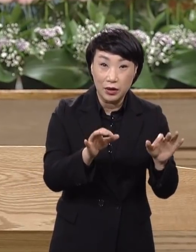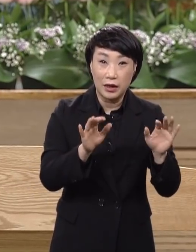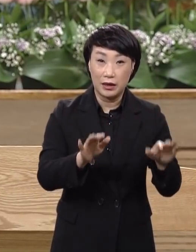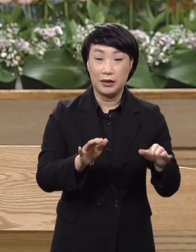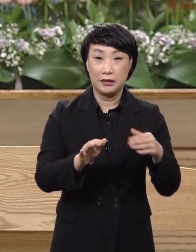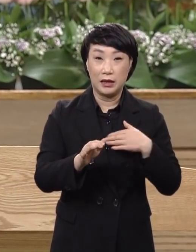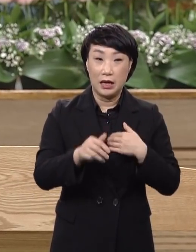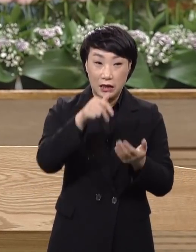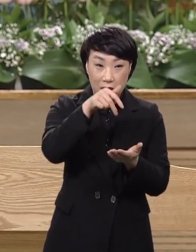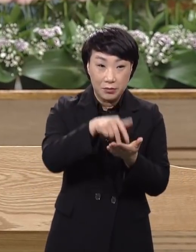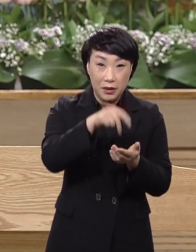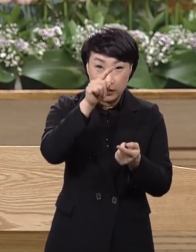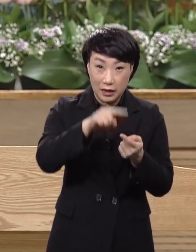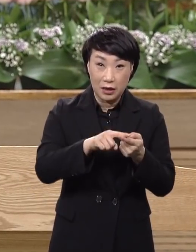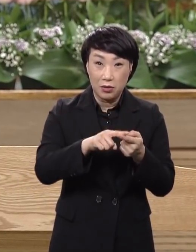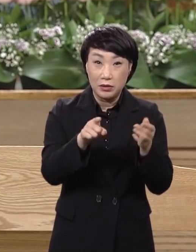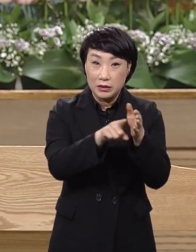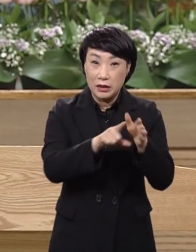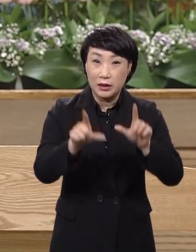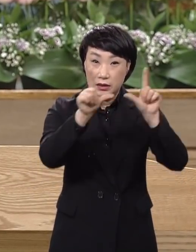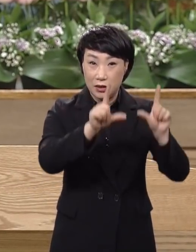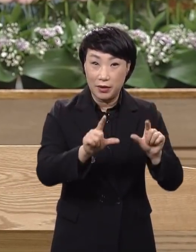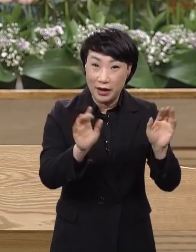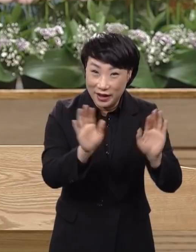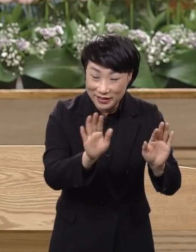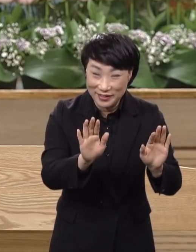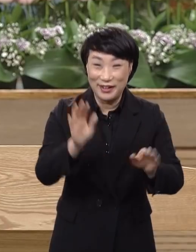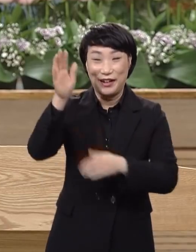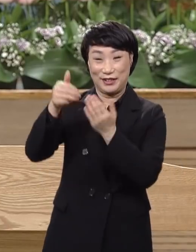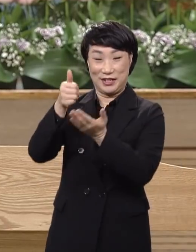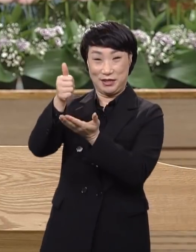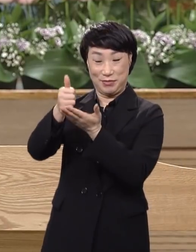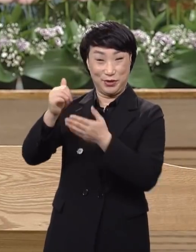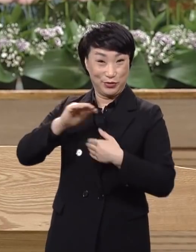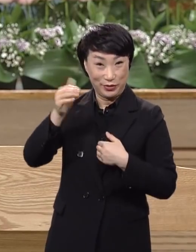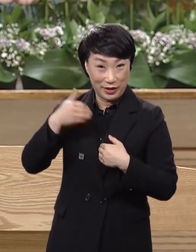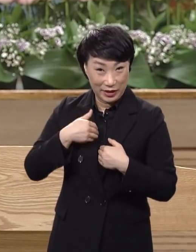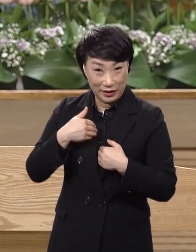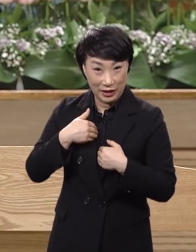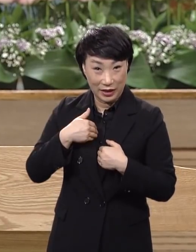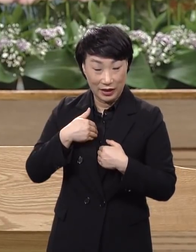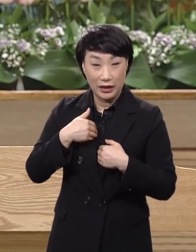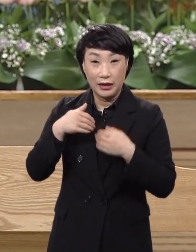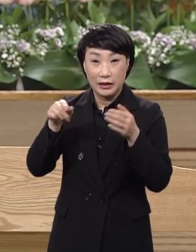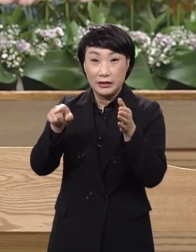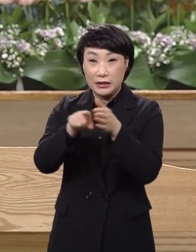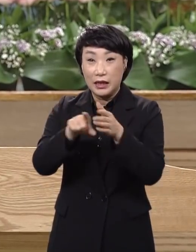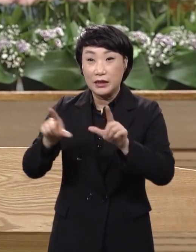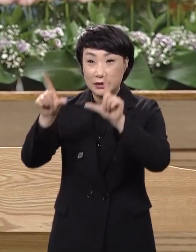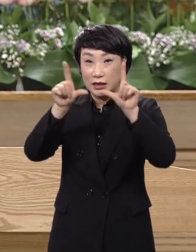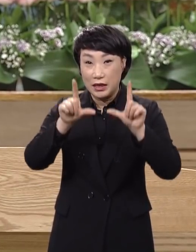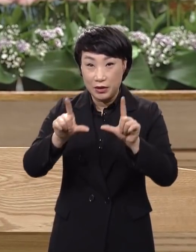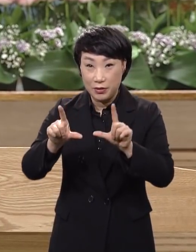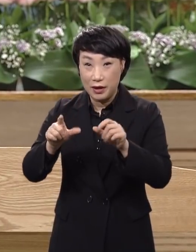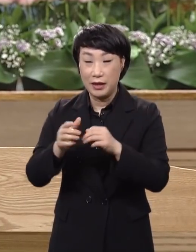순간순간에 처한 대로 하는 것이 아니라 하나님이 우리에게